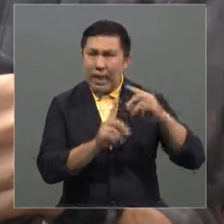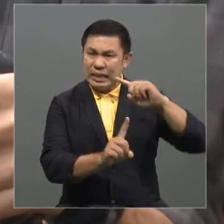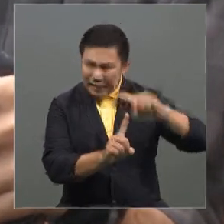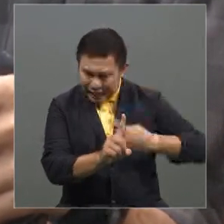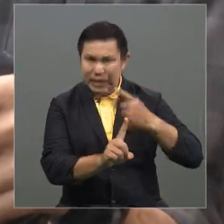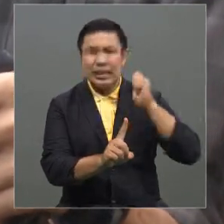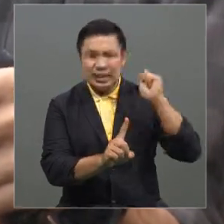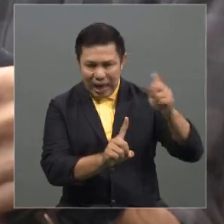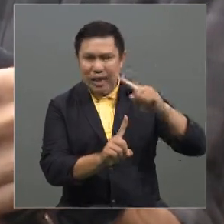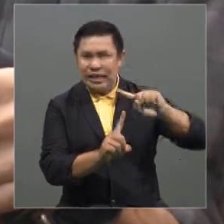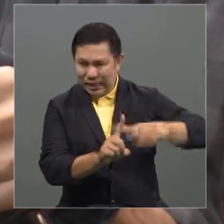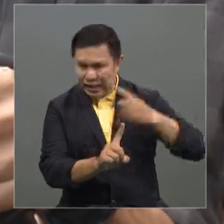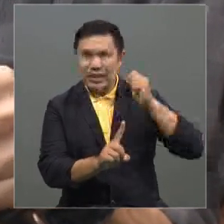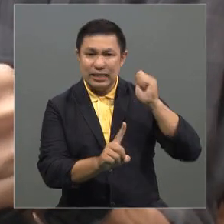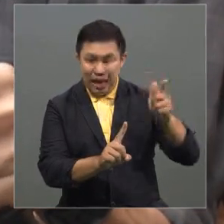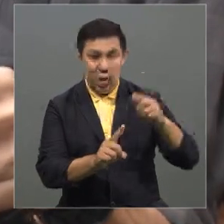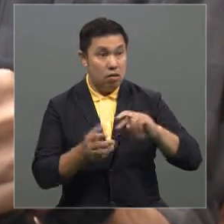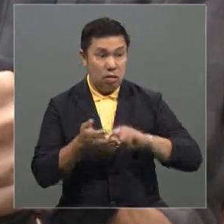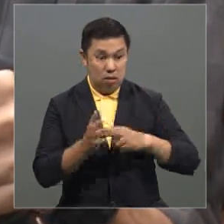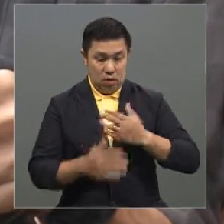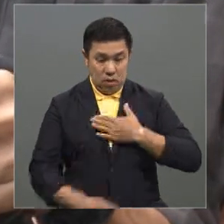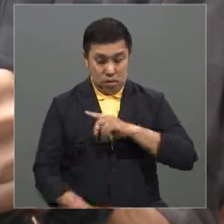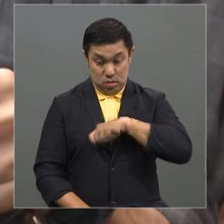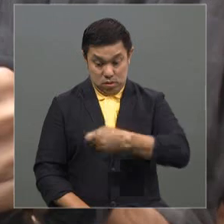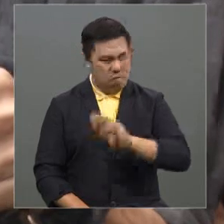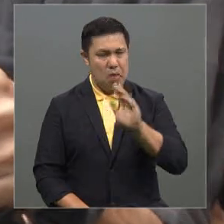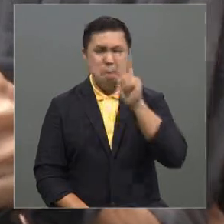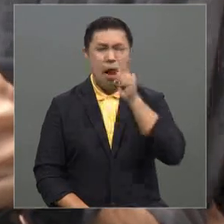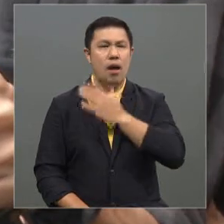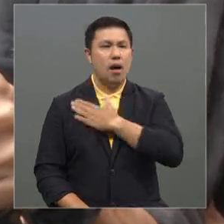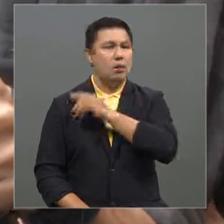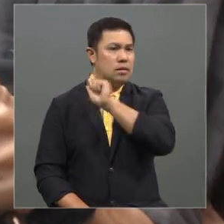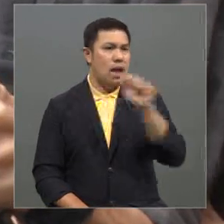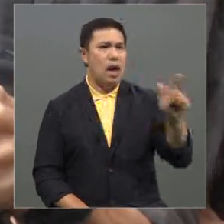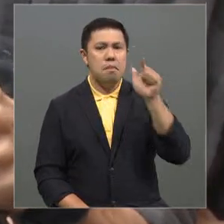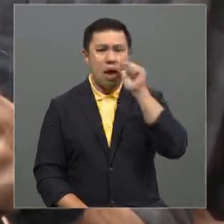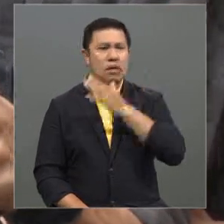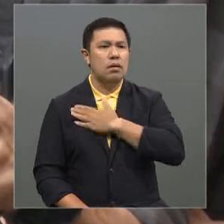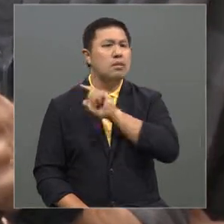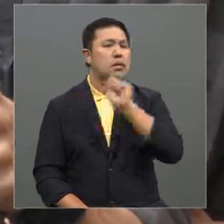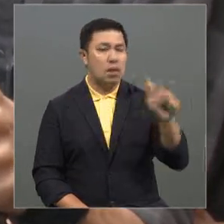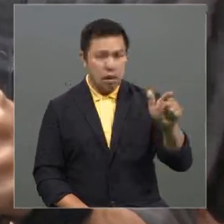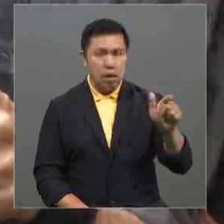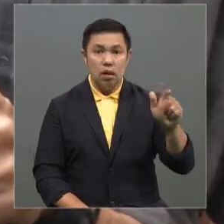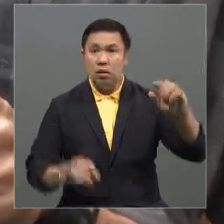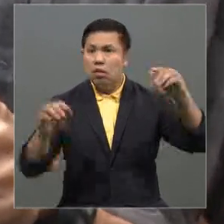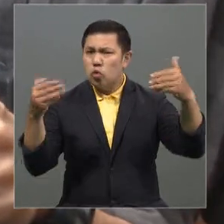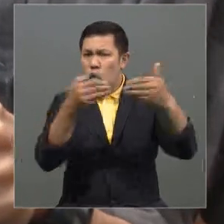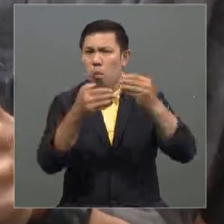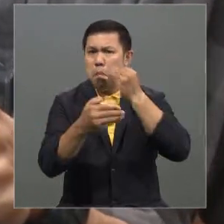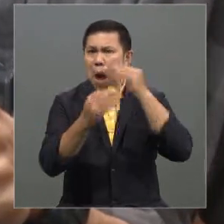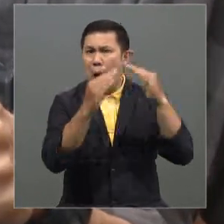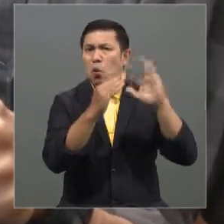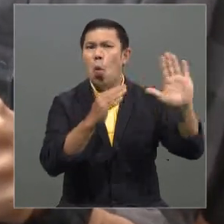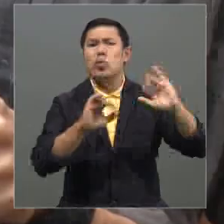ช่าเป็นเดือนรายเดือนแต่พี่ไม่ได้เป็นคนเสียเป็นแม่พี่เป็นคนเสียใจให้กับเจ้าของบ้าน